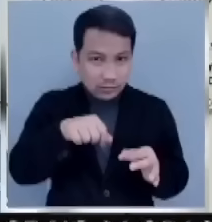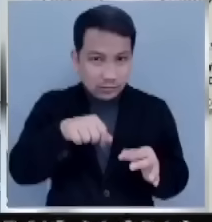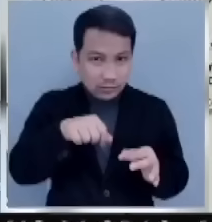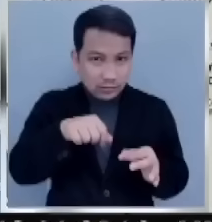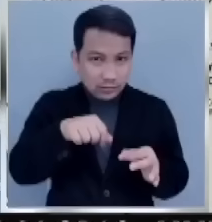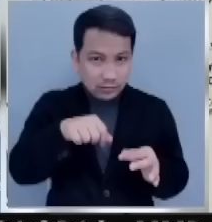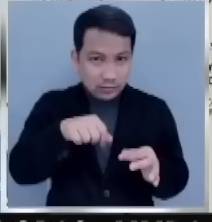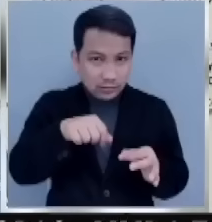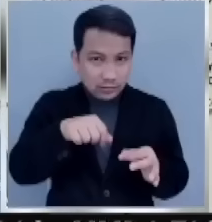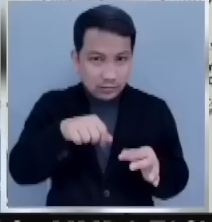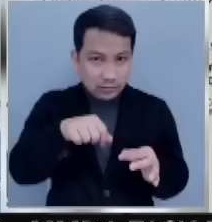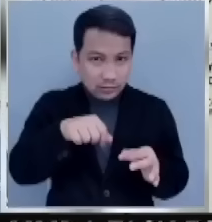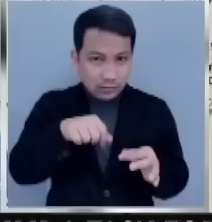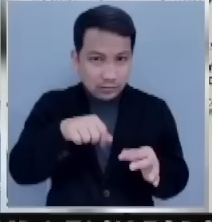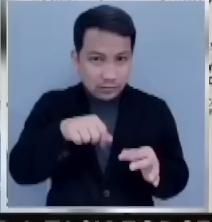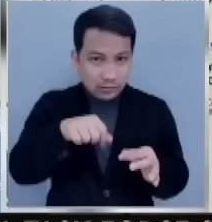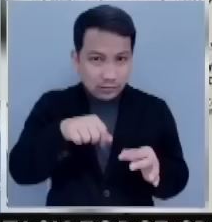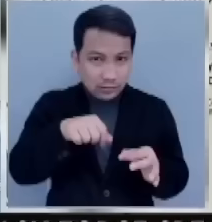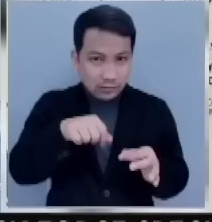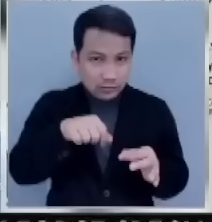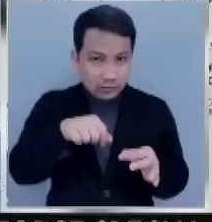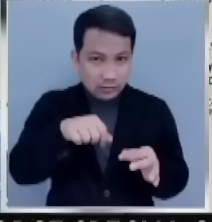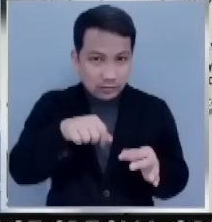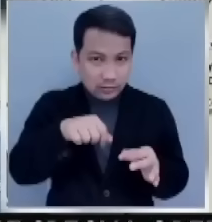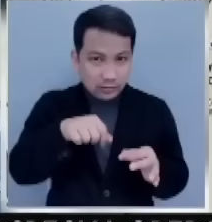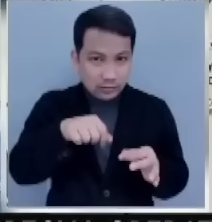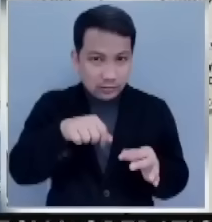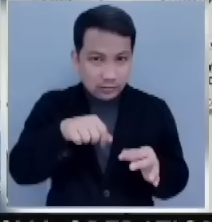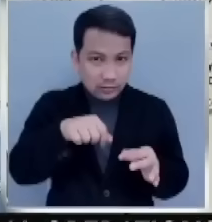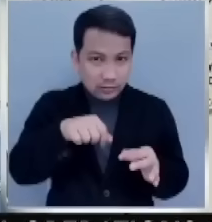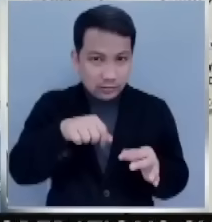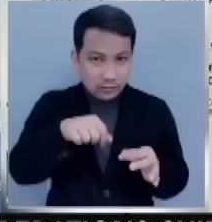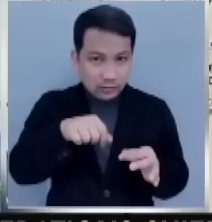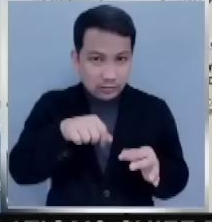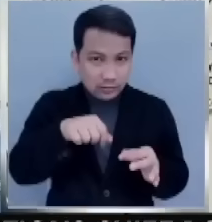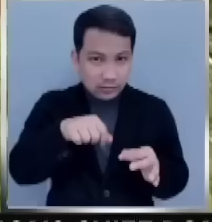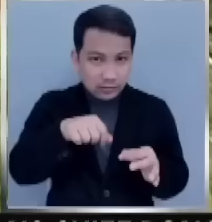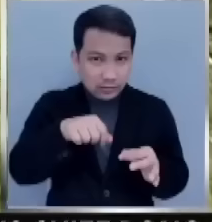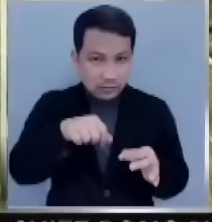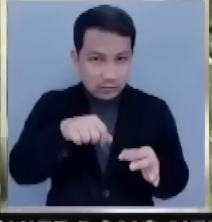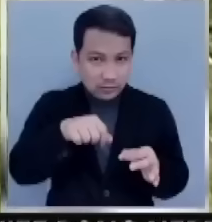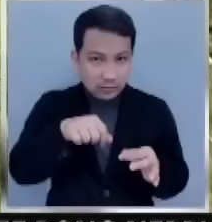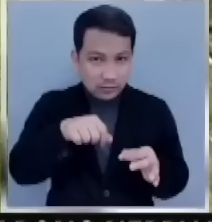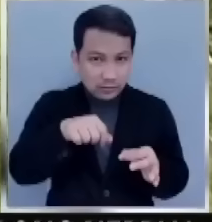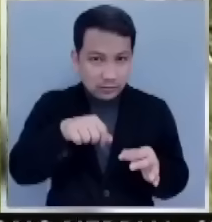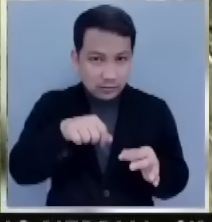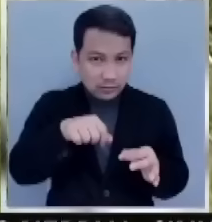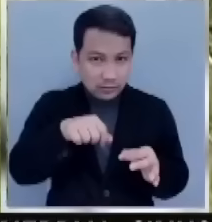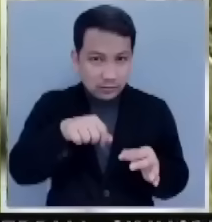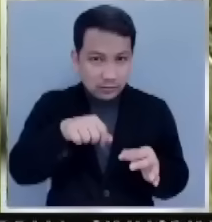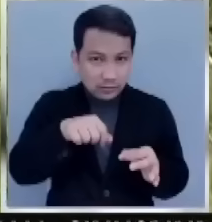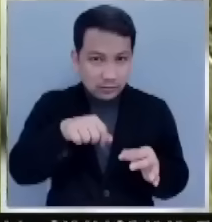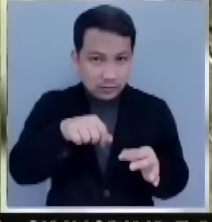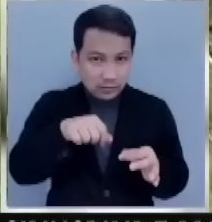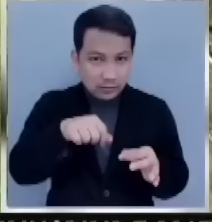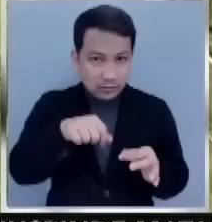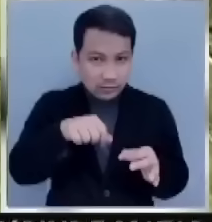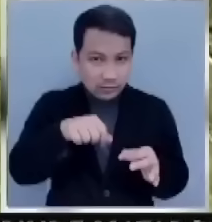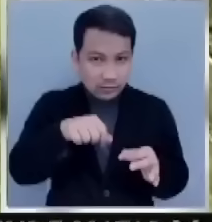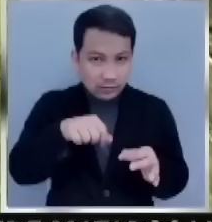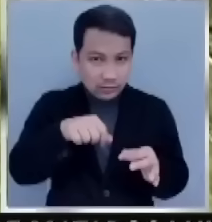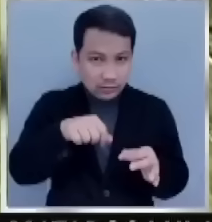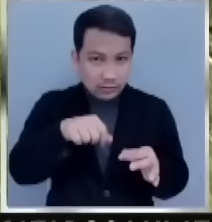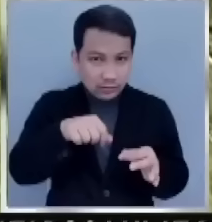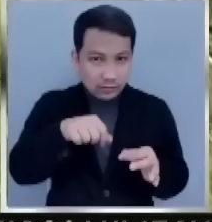ang magsasabi, iyang property na yan ay pag-aari ng ganitong tao. Issue tungkol sa lupa ang pinagmula ng gulo dito